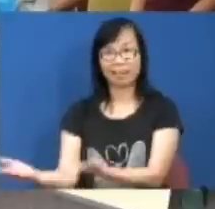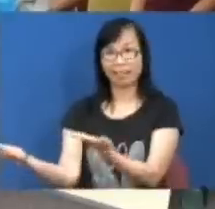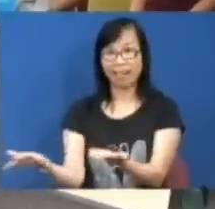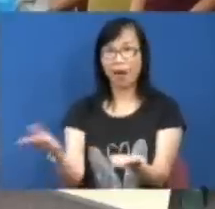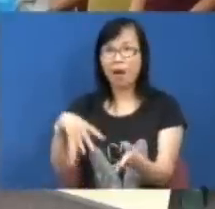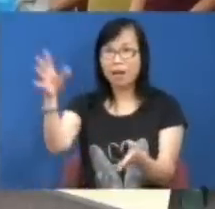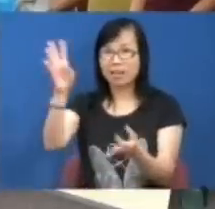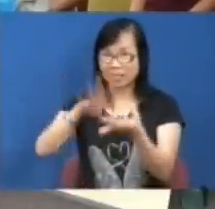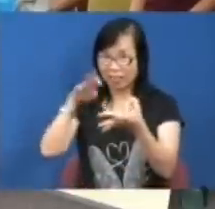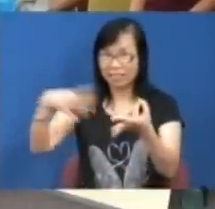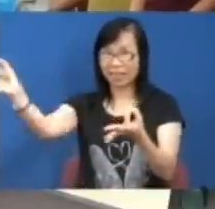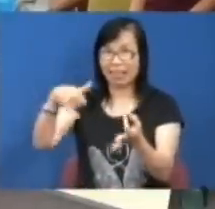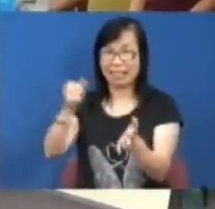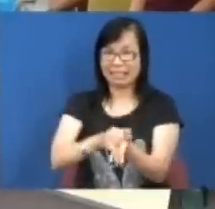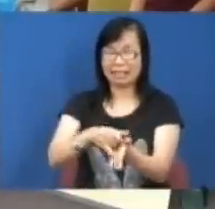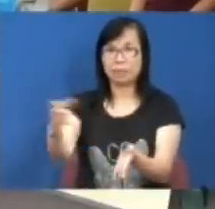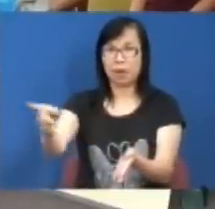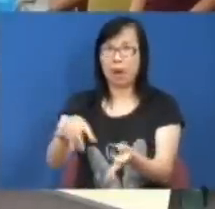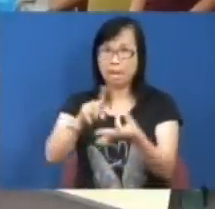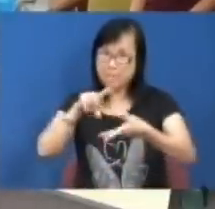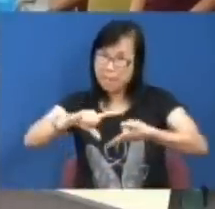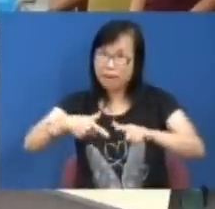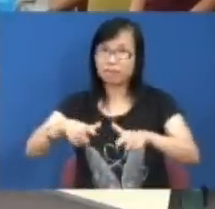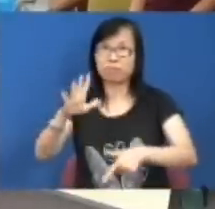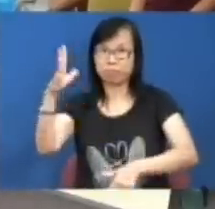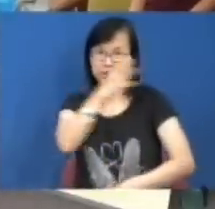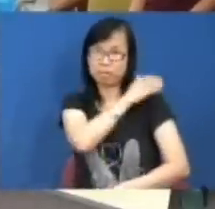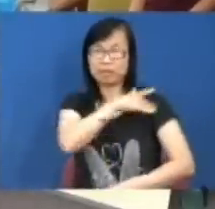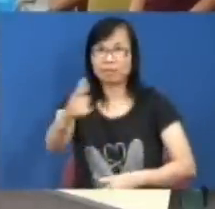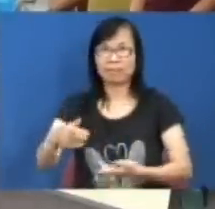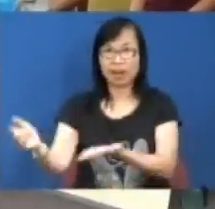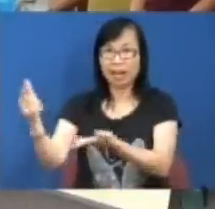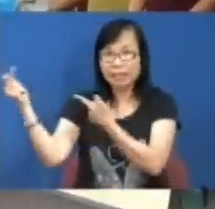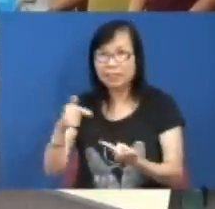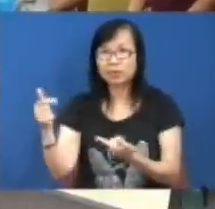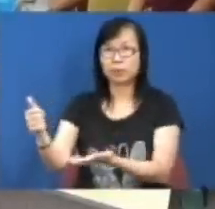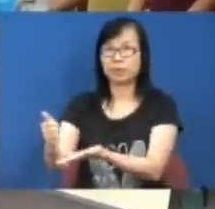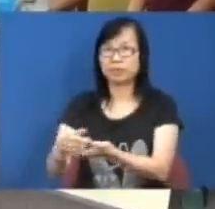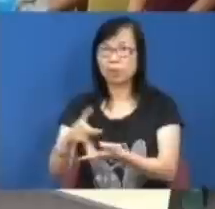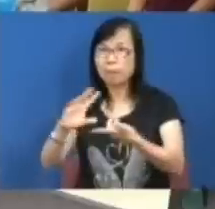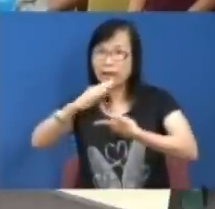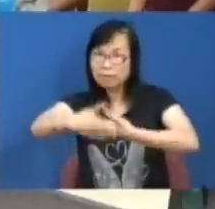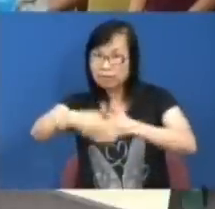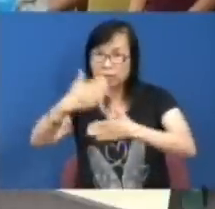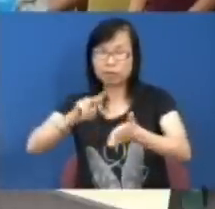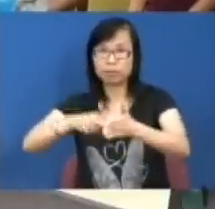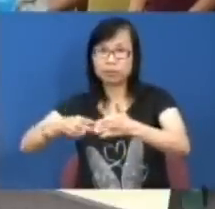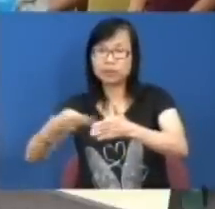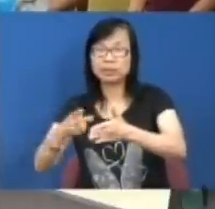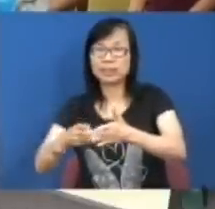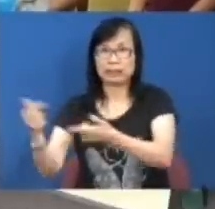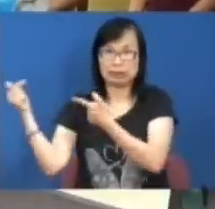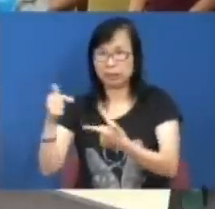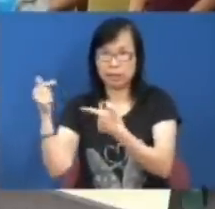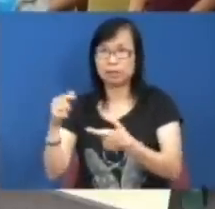Hello， 歡迎嚟到咧姗姗來遲啦。咁我係方國姗誒節目主持人，咁亦都今日咧繼續咧就係同我哋個樓宇維修篇咧繼續